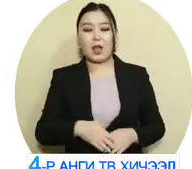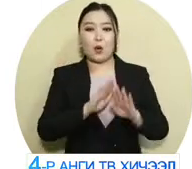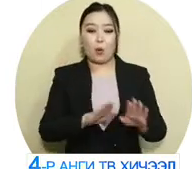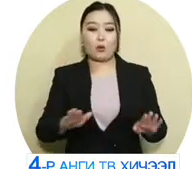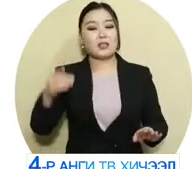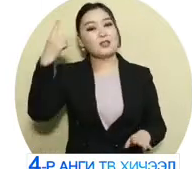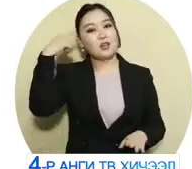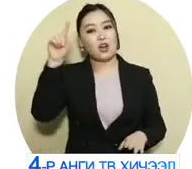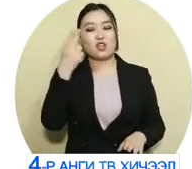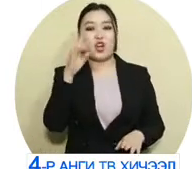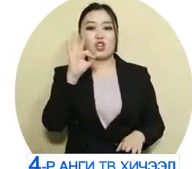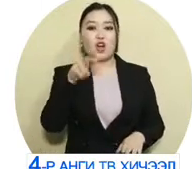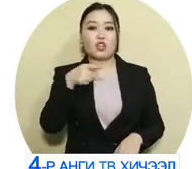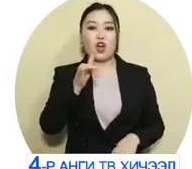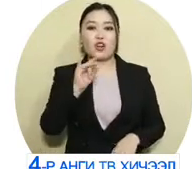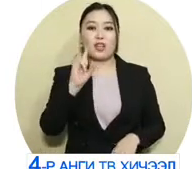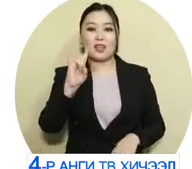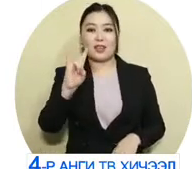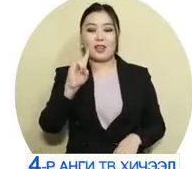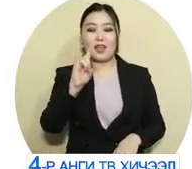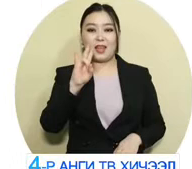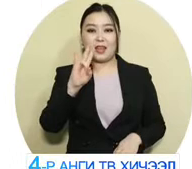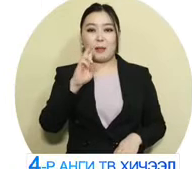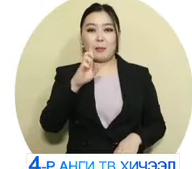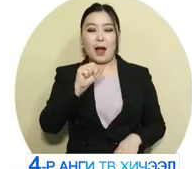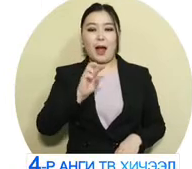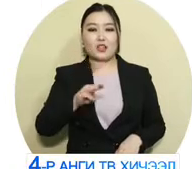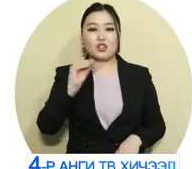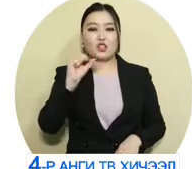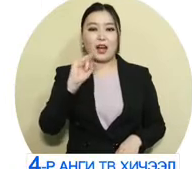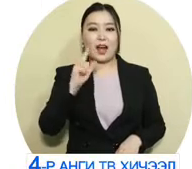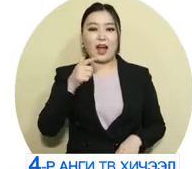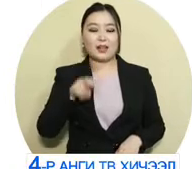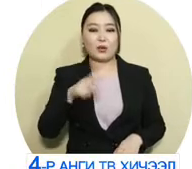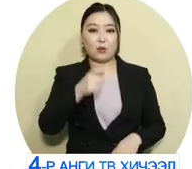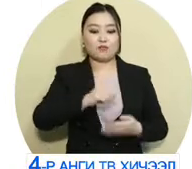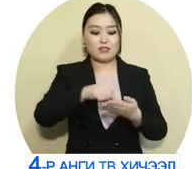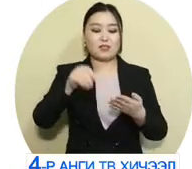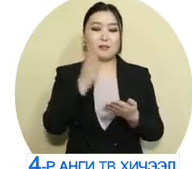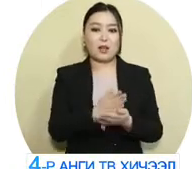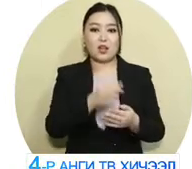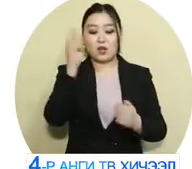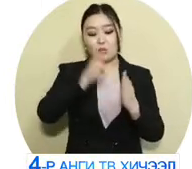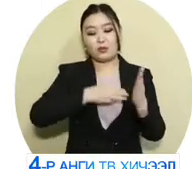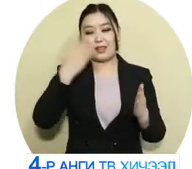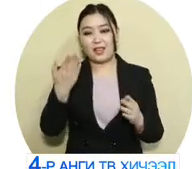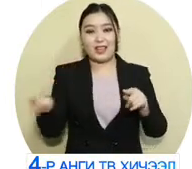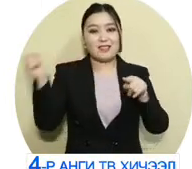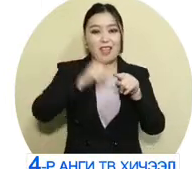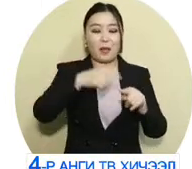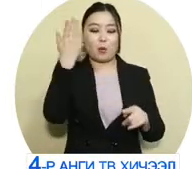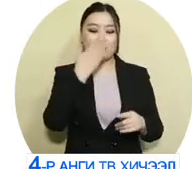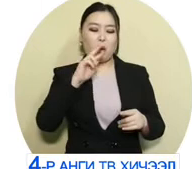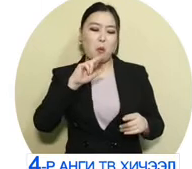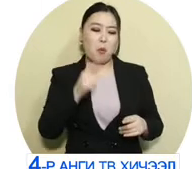зохиолч долгорын батжаргал гэдэг хүн бичсэн байна. Шүлгийг дахин уншихдаа үг бүрийн утгыг